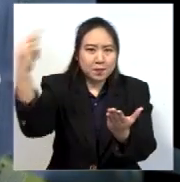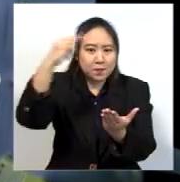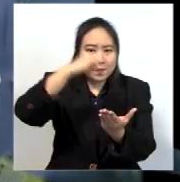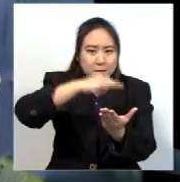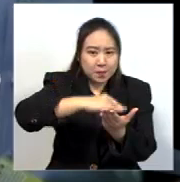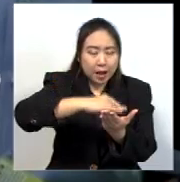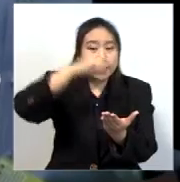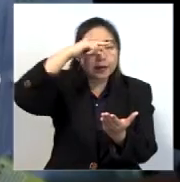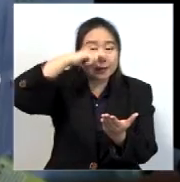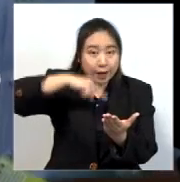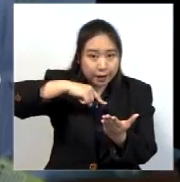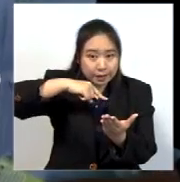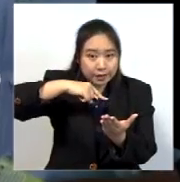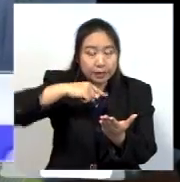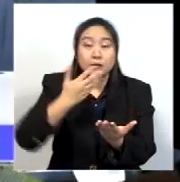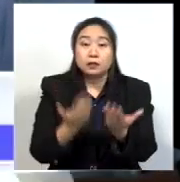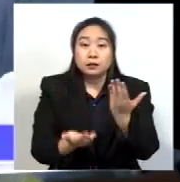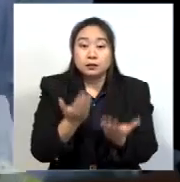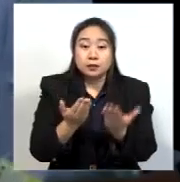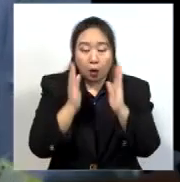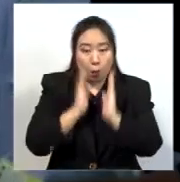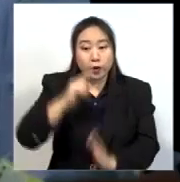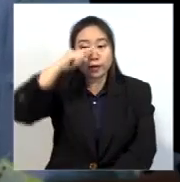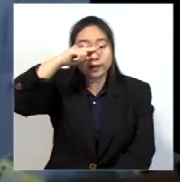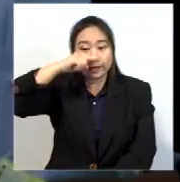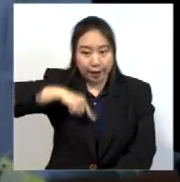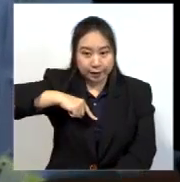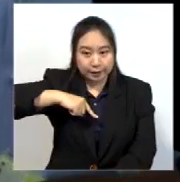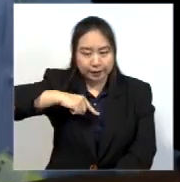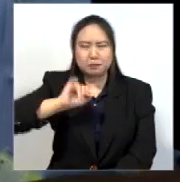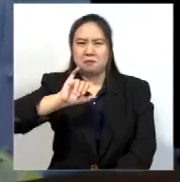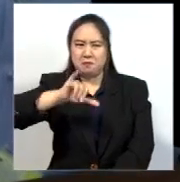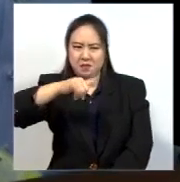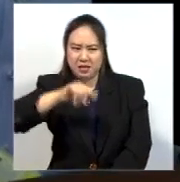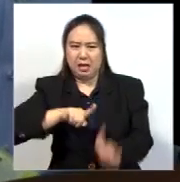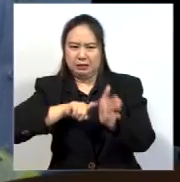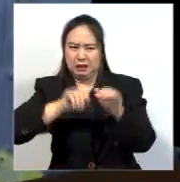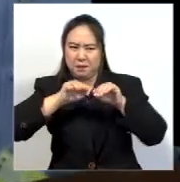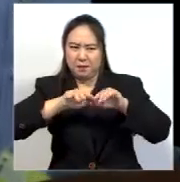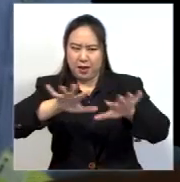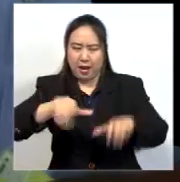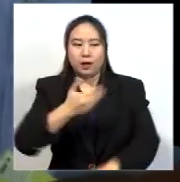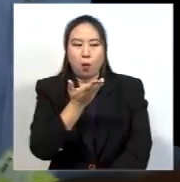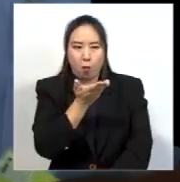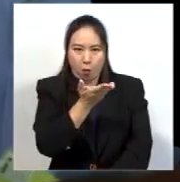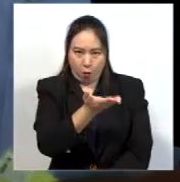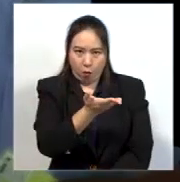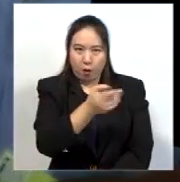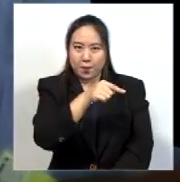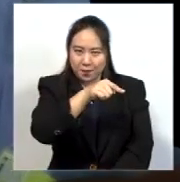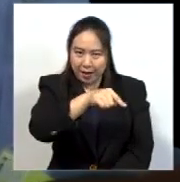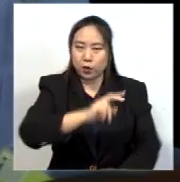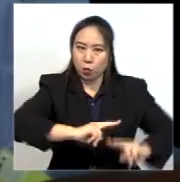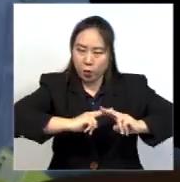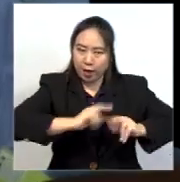ทศนะครับหรือบุคคลที่อยู่ในประเทศนี้เนี่ยมีความสุ่มเสี่ยงที่จะแพร่เชื้อได้เราก็จะขอให้เขาไป